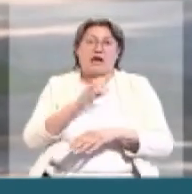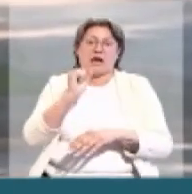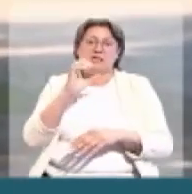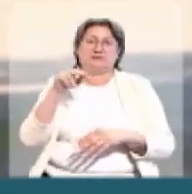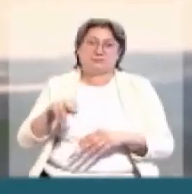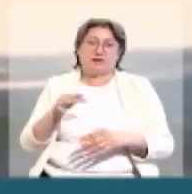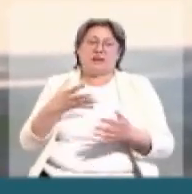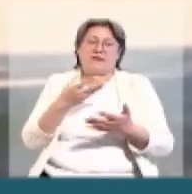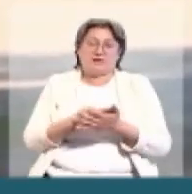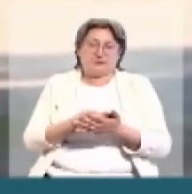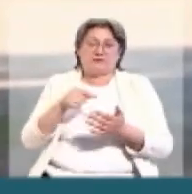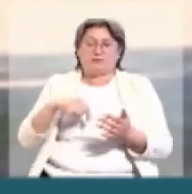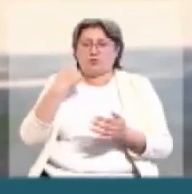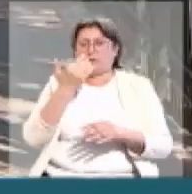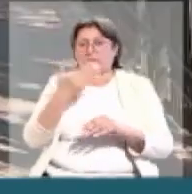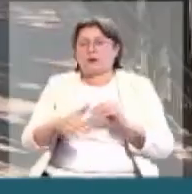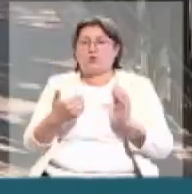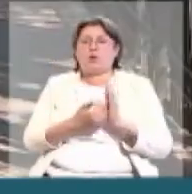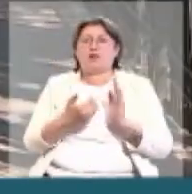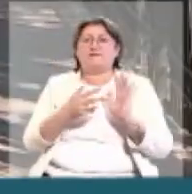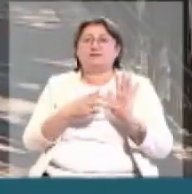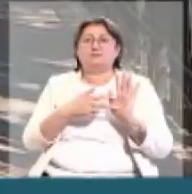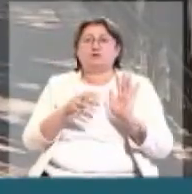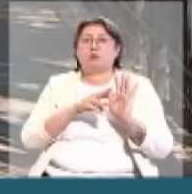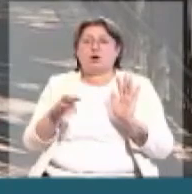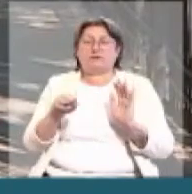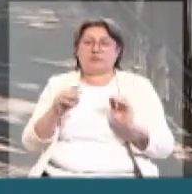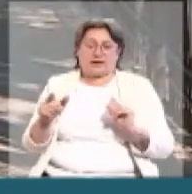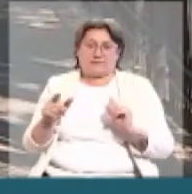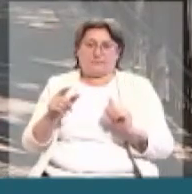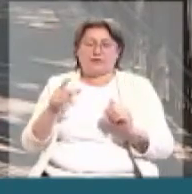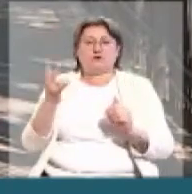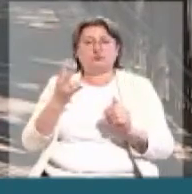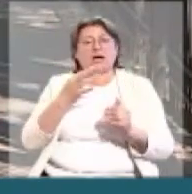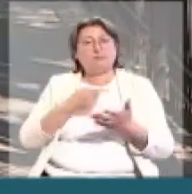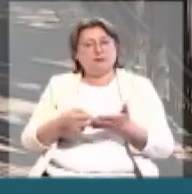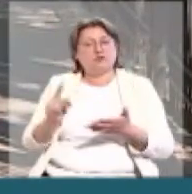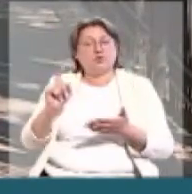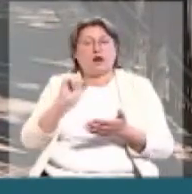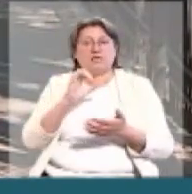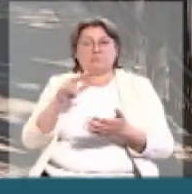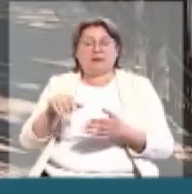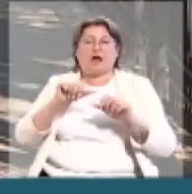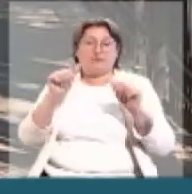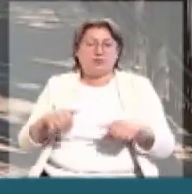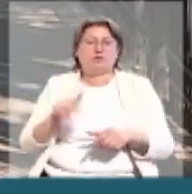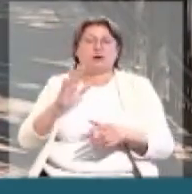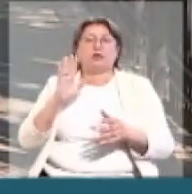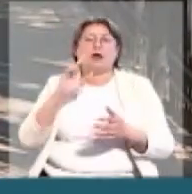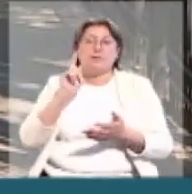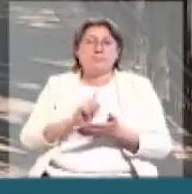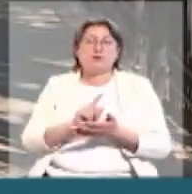помощь на выплаты АСП в этом году выделено около 800 миллионов тенге стоит отметить что АСП назначается в